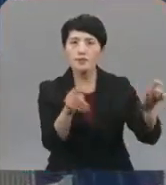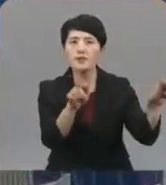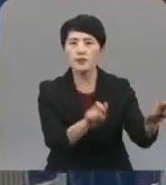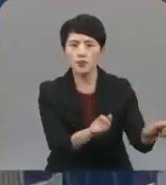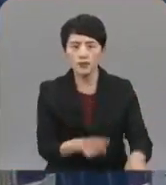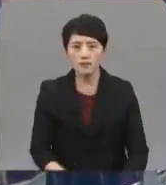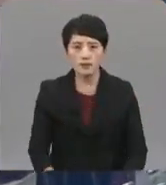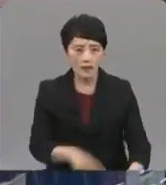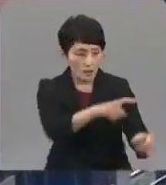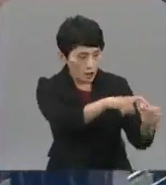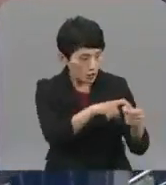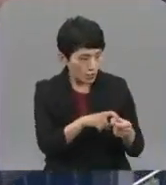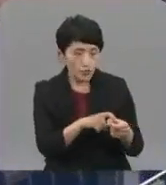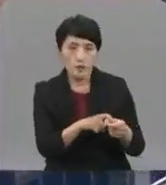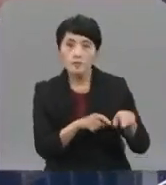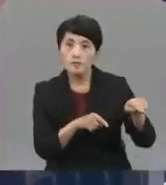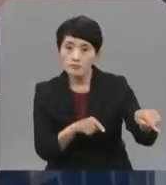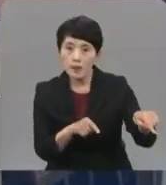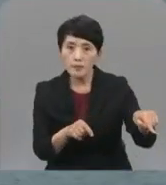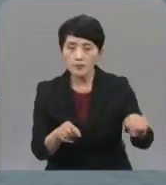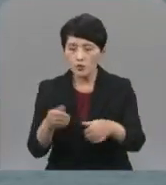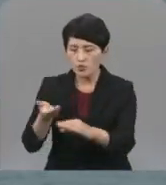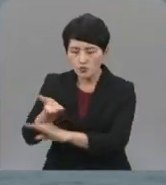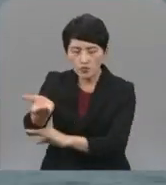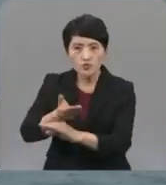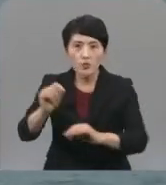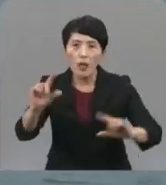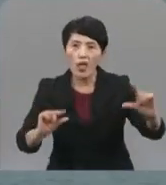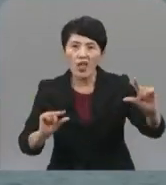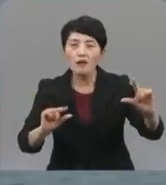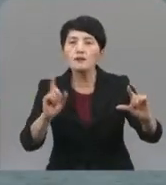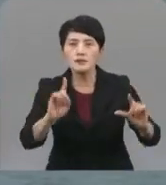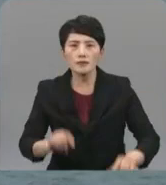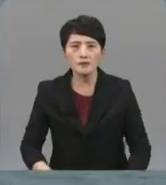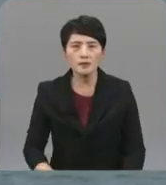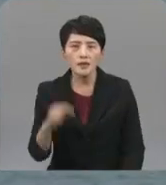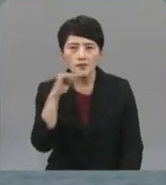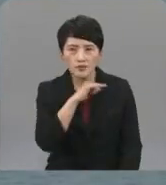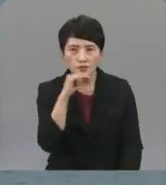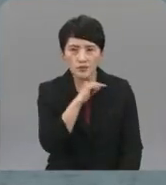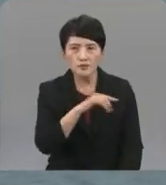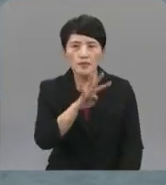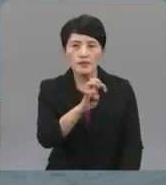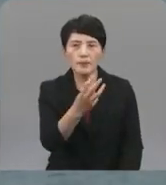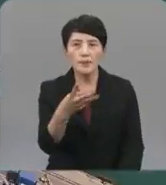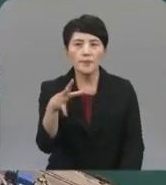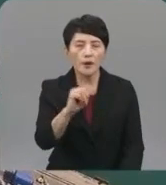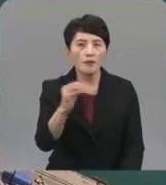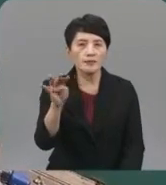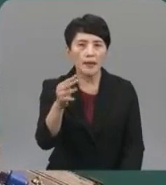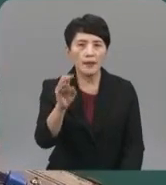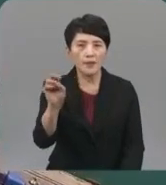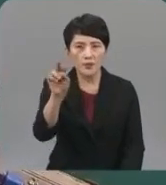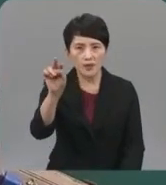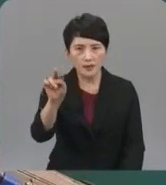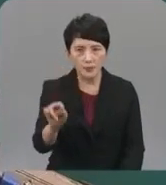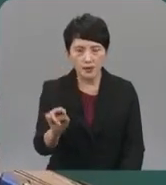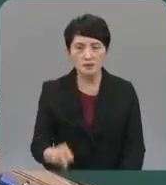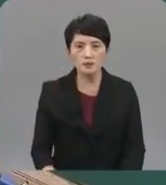好势头。具体来看，轿车出口增长54.7%，半导体减